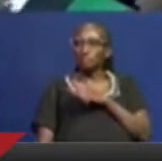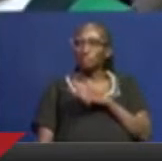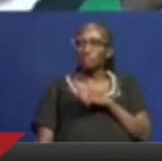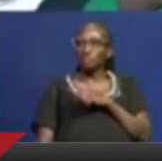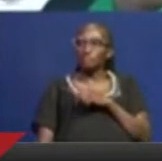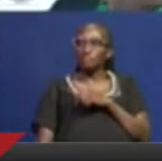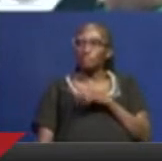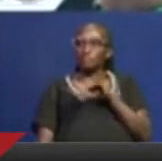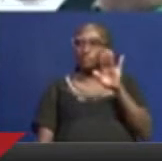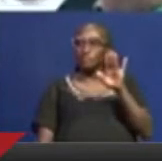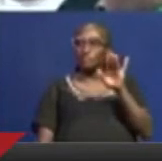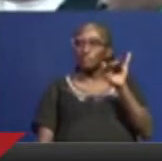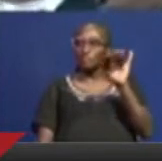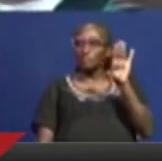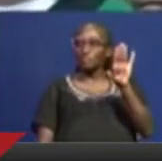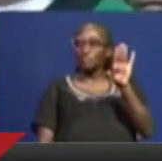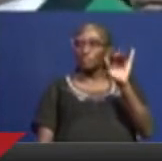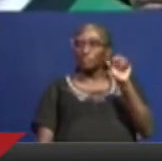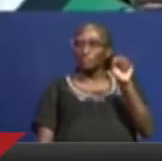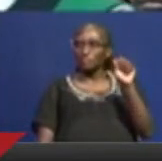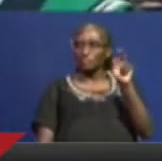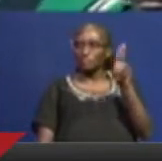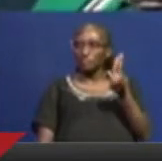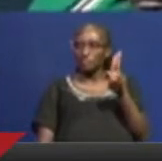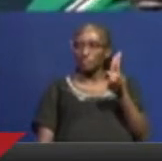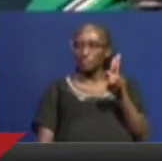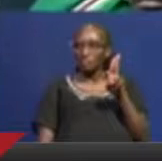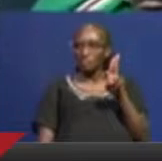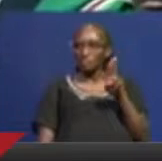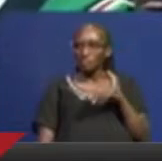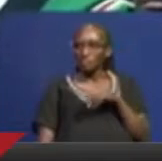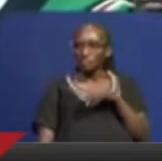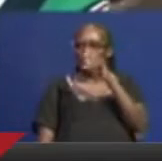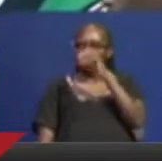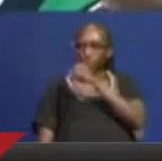Kiminini Bisau Morris Kakai.